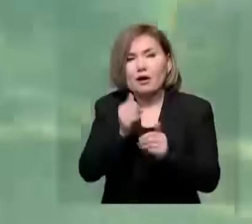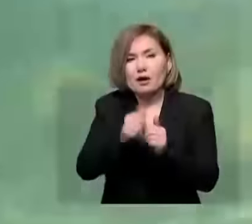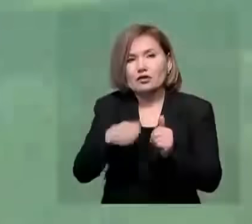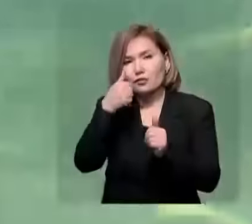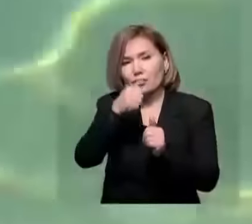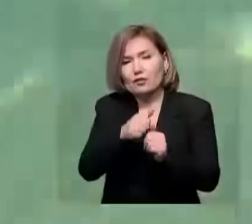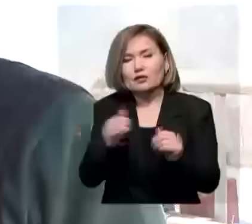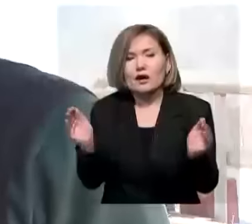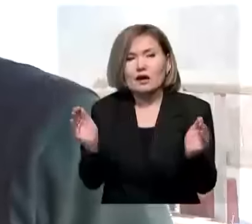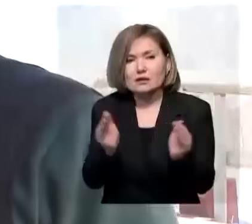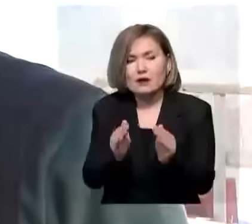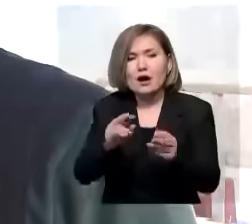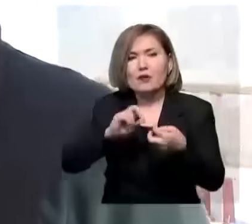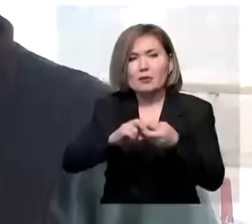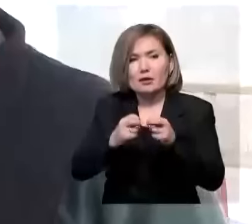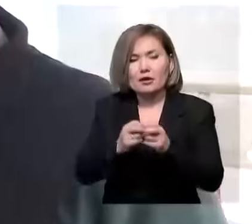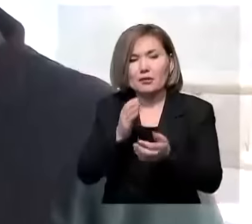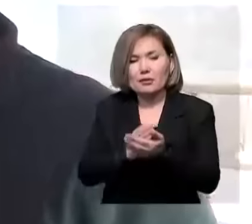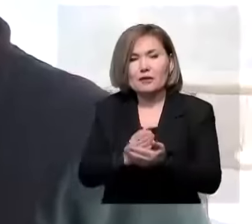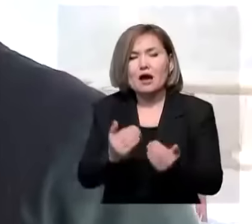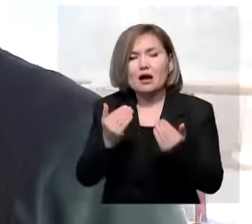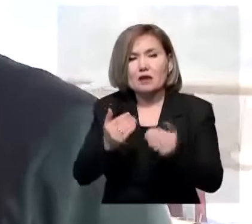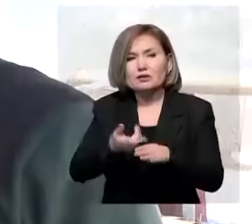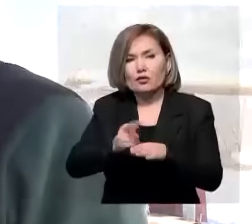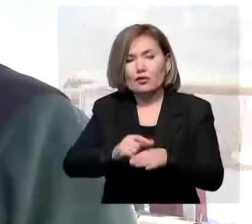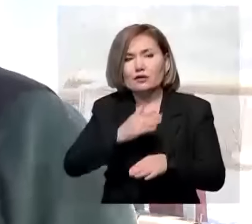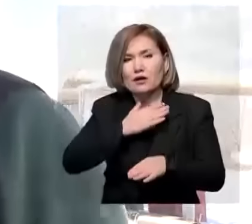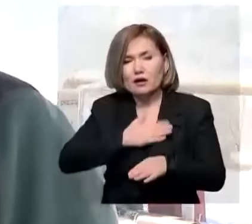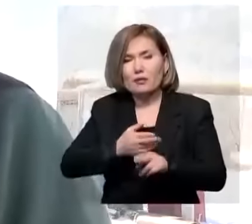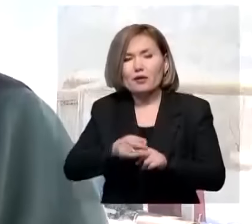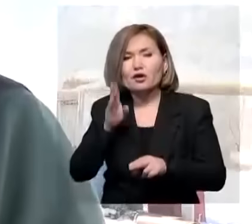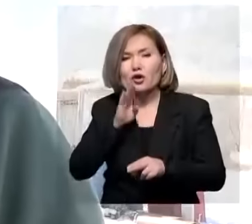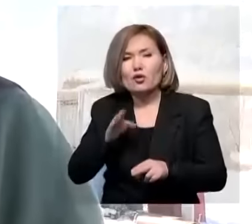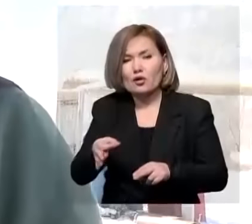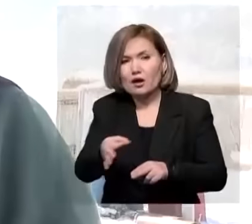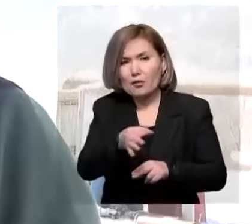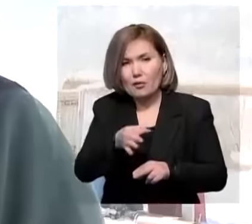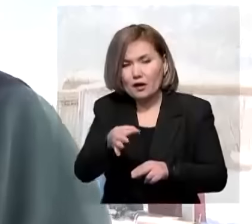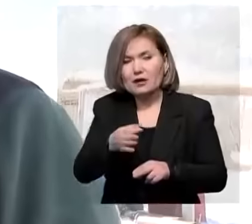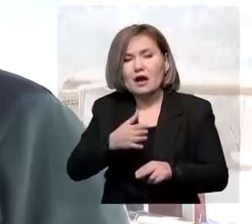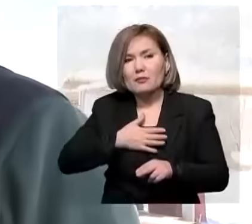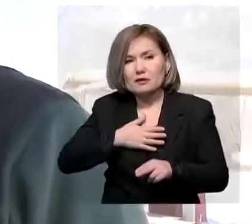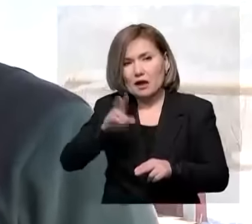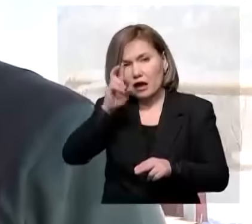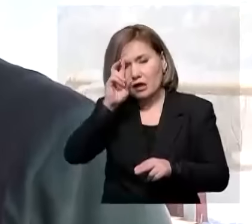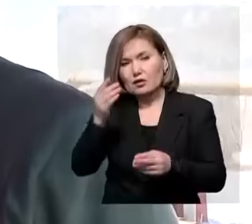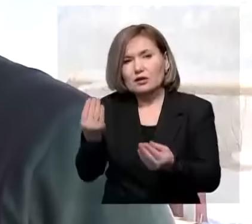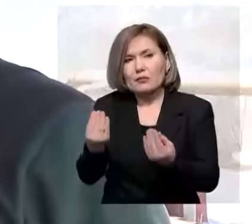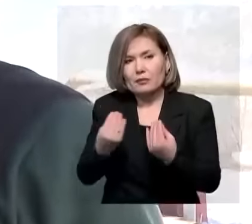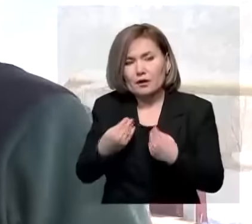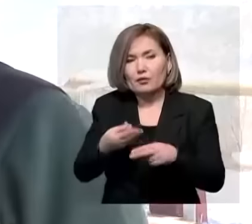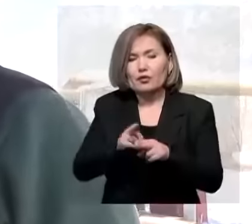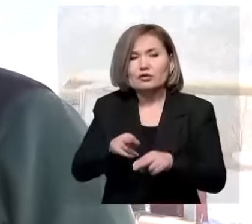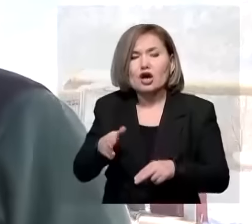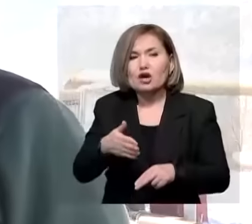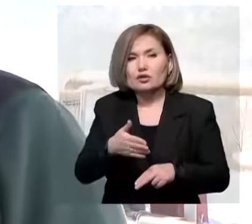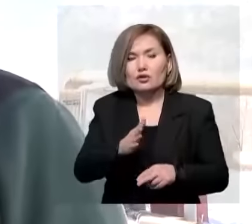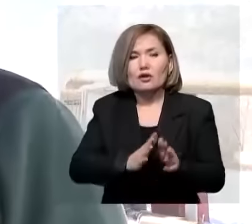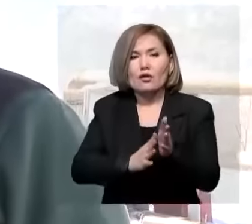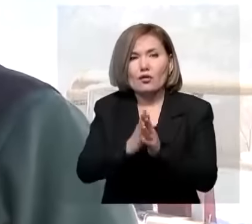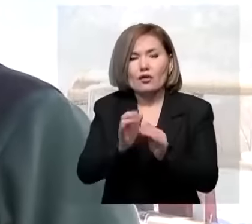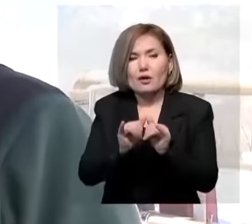азайып барады, деді ол. Бізде қазіргі таңда қуантып атыр, аквакультура заңымызға қабылданып атқаны, бірақ осындай